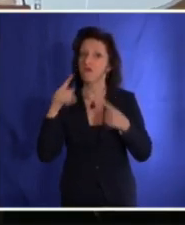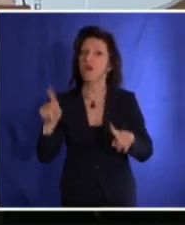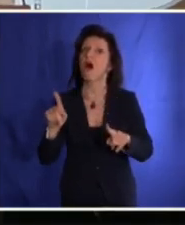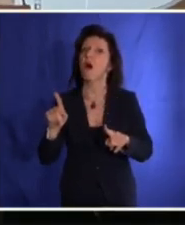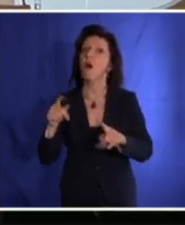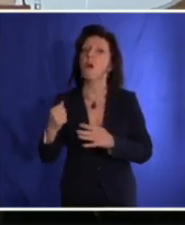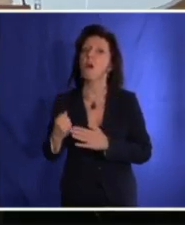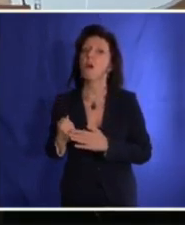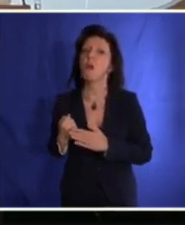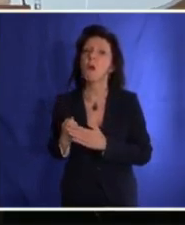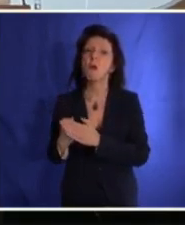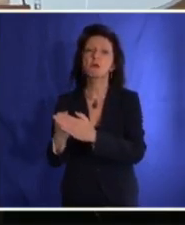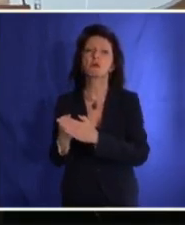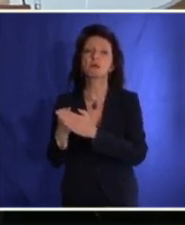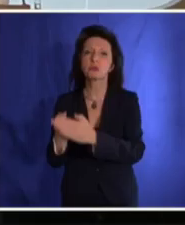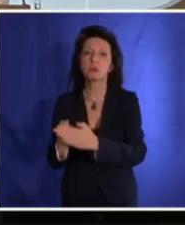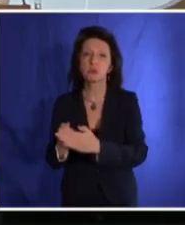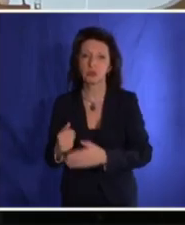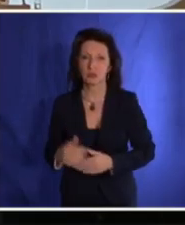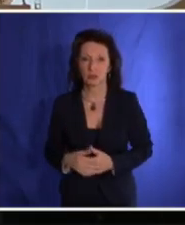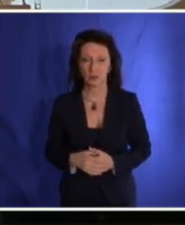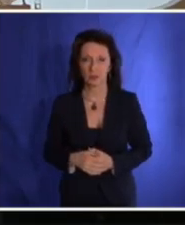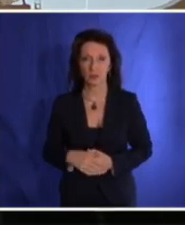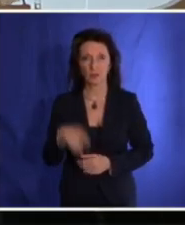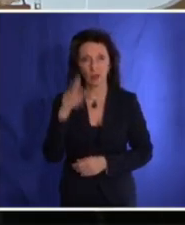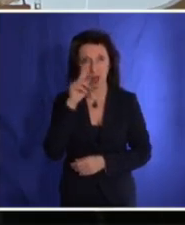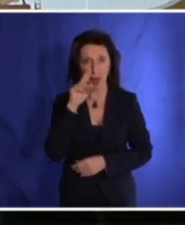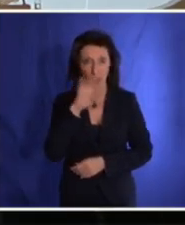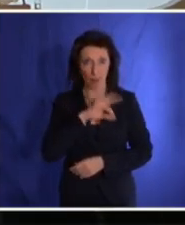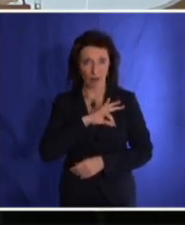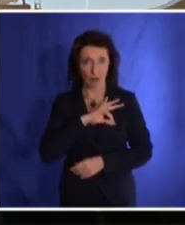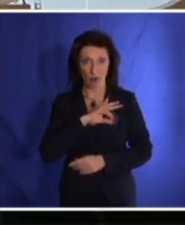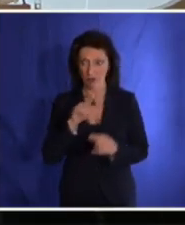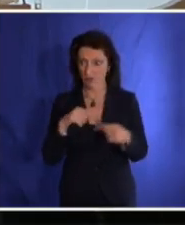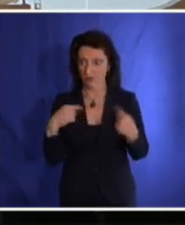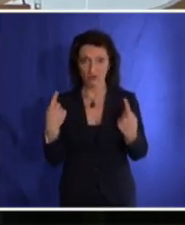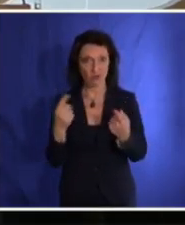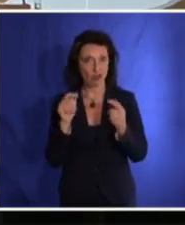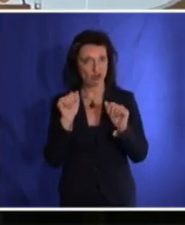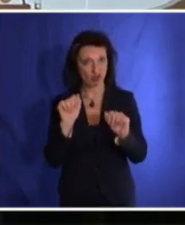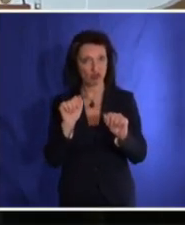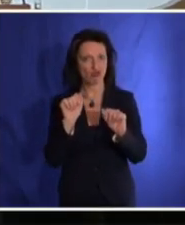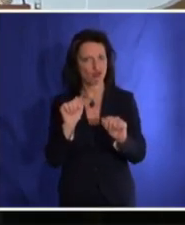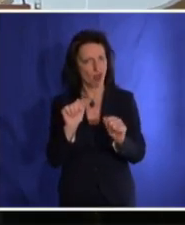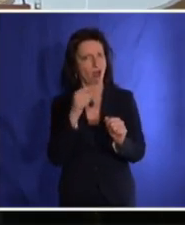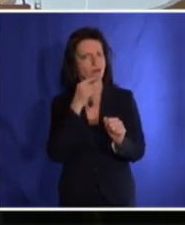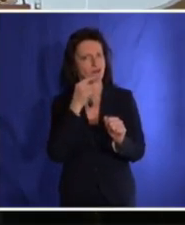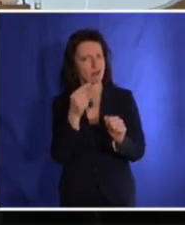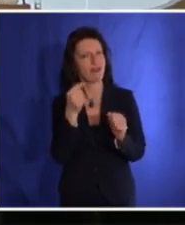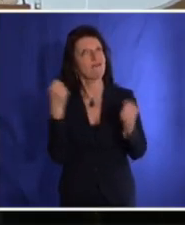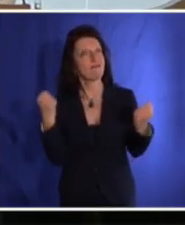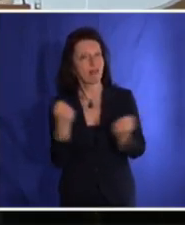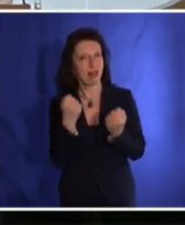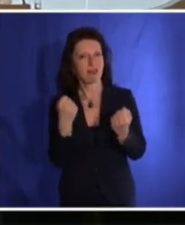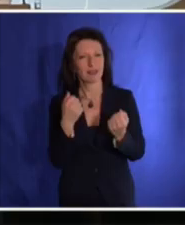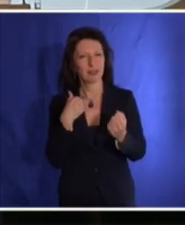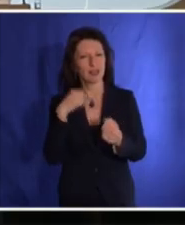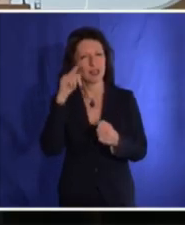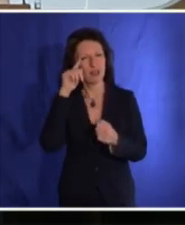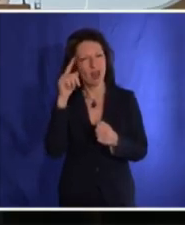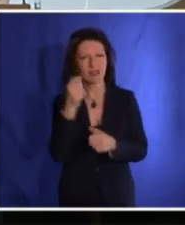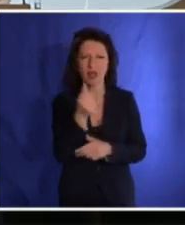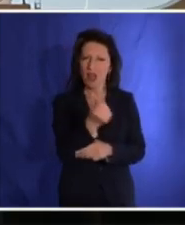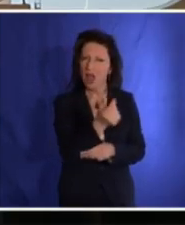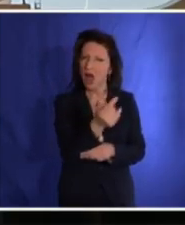wird. Und liebe Freunde, wir reden immer vom Fleiß. Ich weiß, dass das für manche